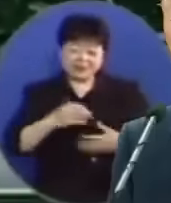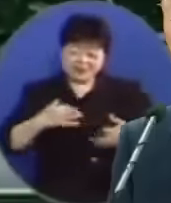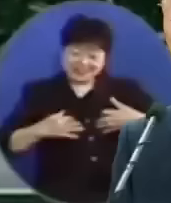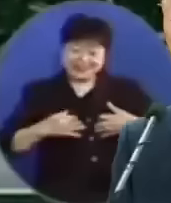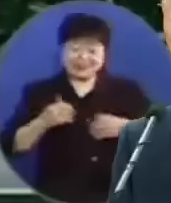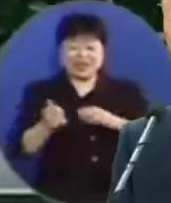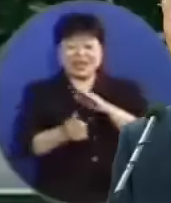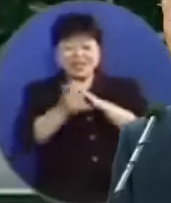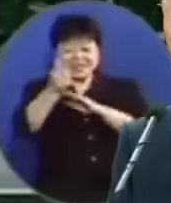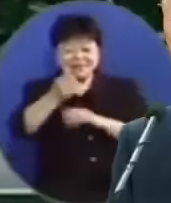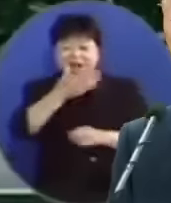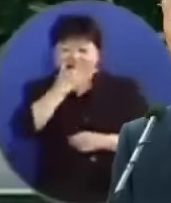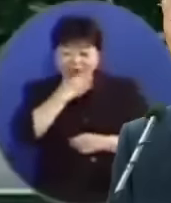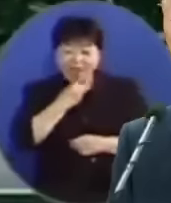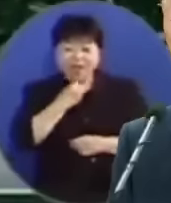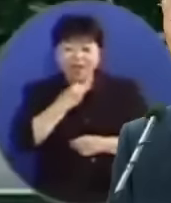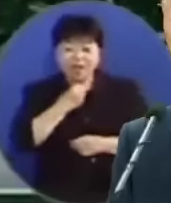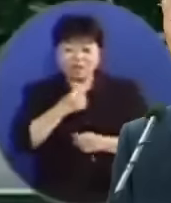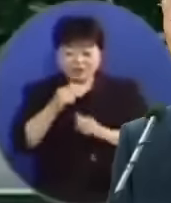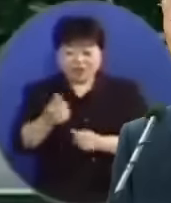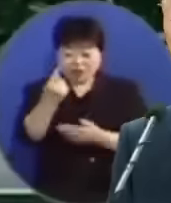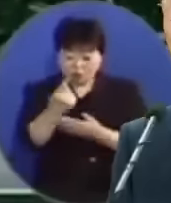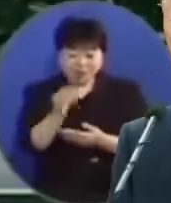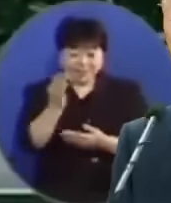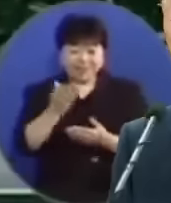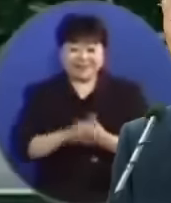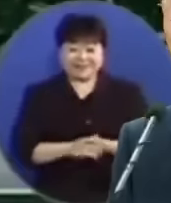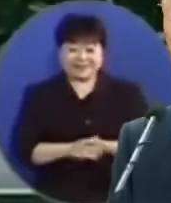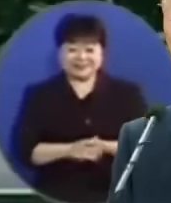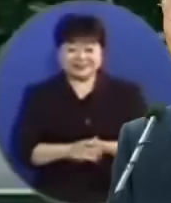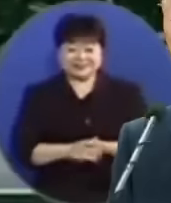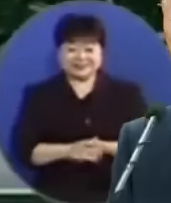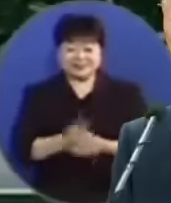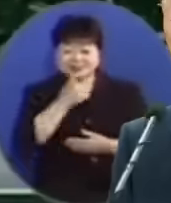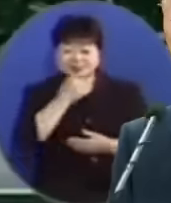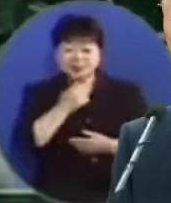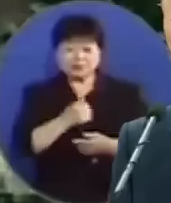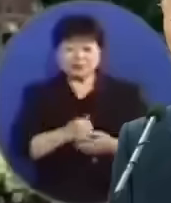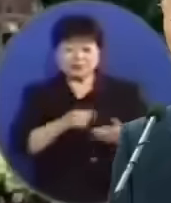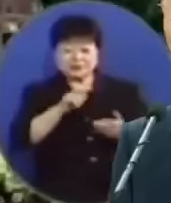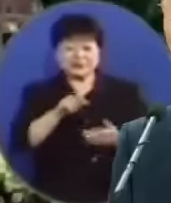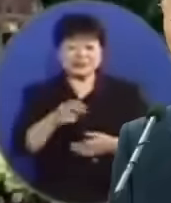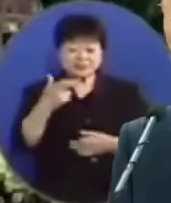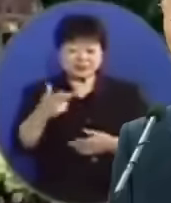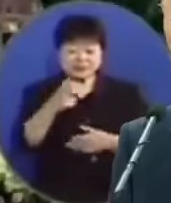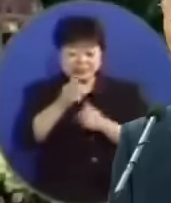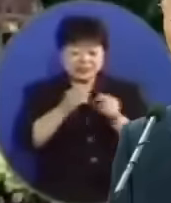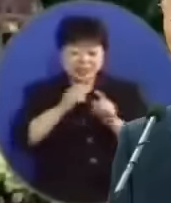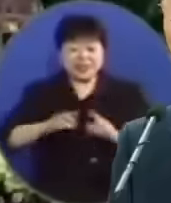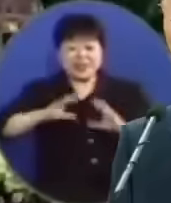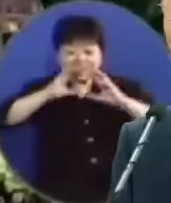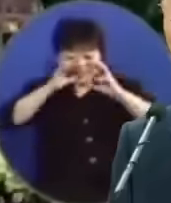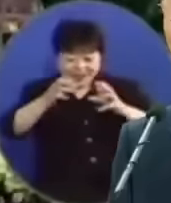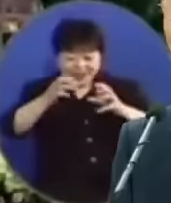기쁨과 희망과 행복이 반드시 따라와야 되는 것입니다. 로마서 14장 17절에 하나님의